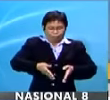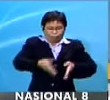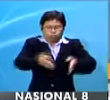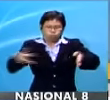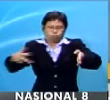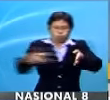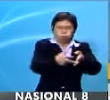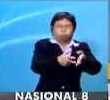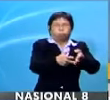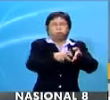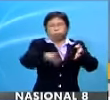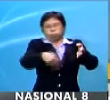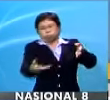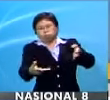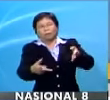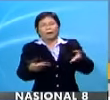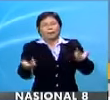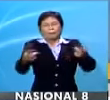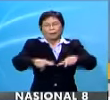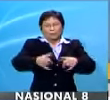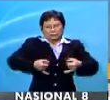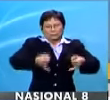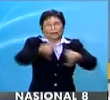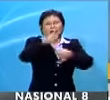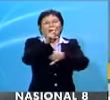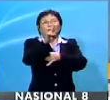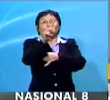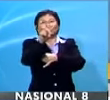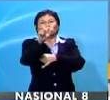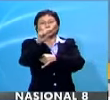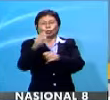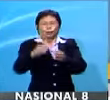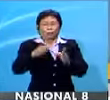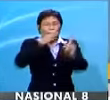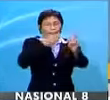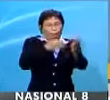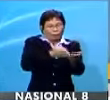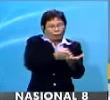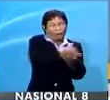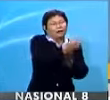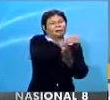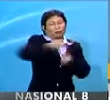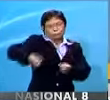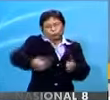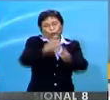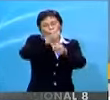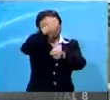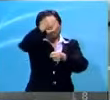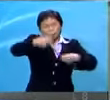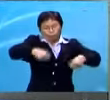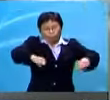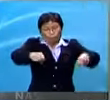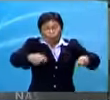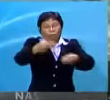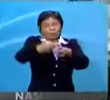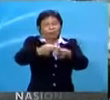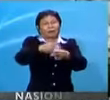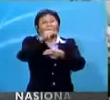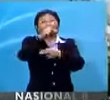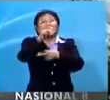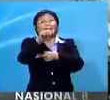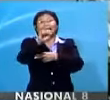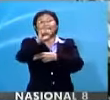Jalan kejadian berlaku di Jalan Duta menghala ke sungai Buluh dalam kejadian pukul 1 tengah hari itu penunggang dikenali sebagai Abu kassim